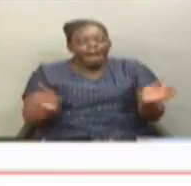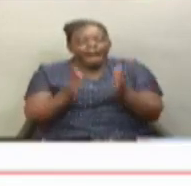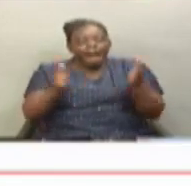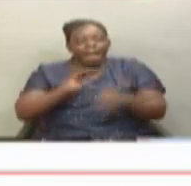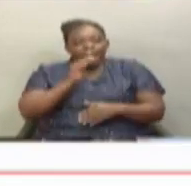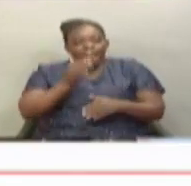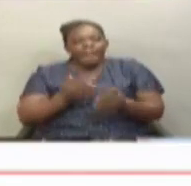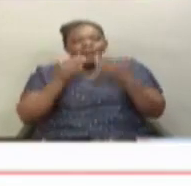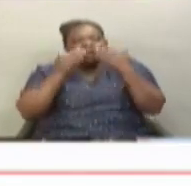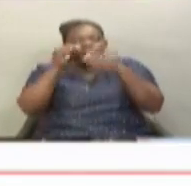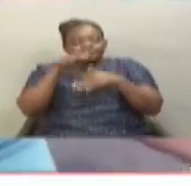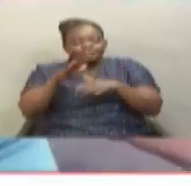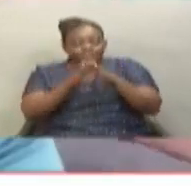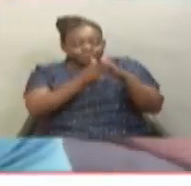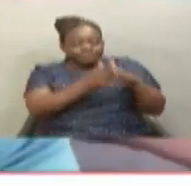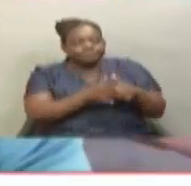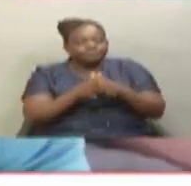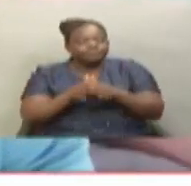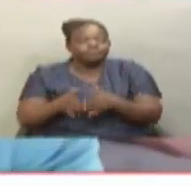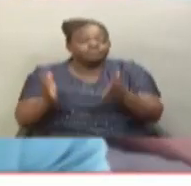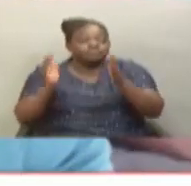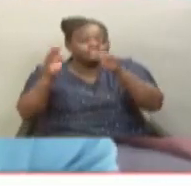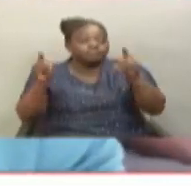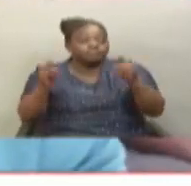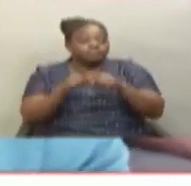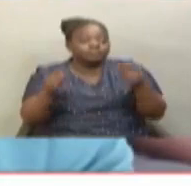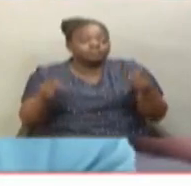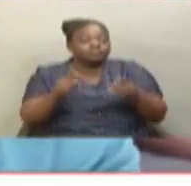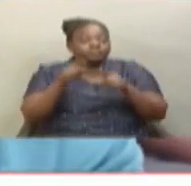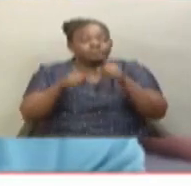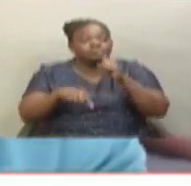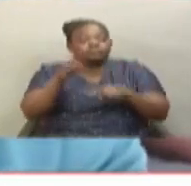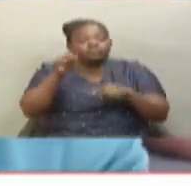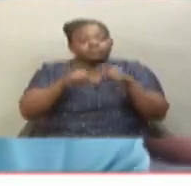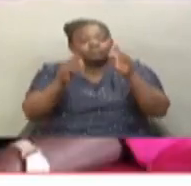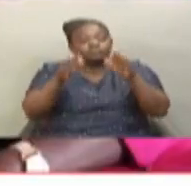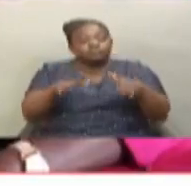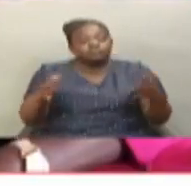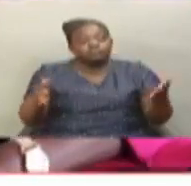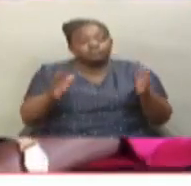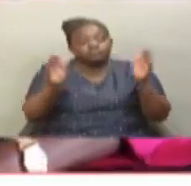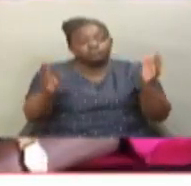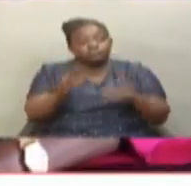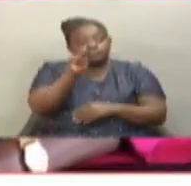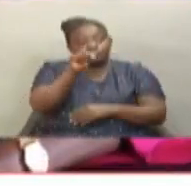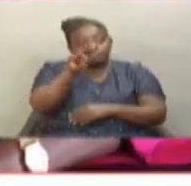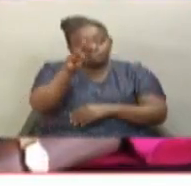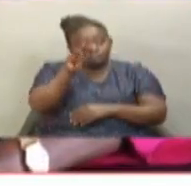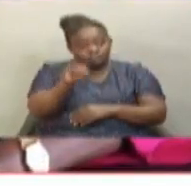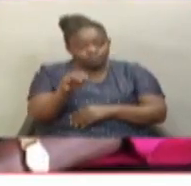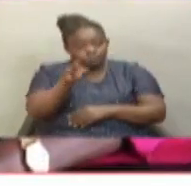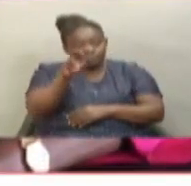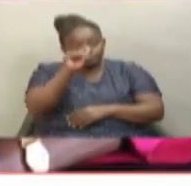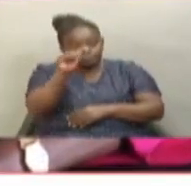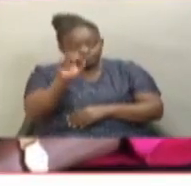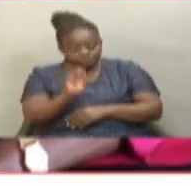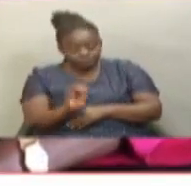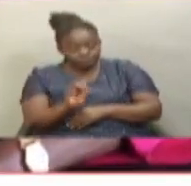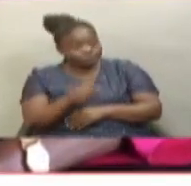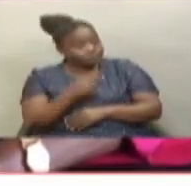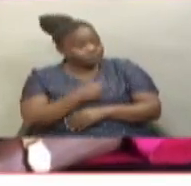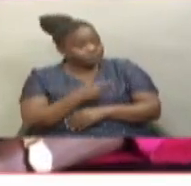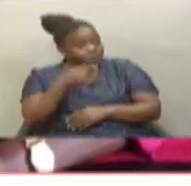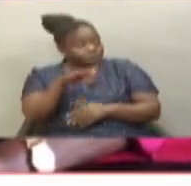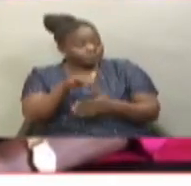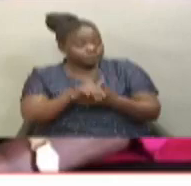nnyo weebalire ddala. Omukolo gwetabyeko ne bannabyabufuzi okubadde ssaabakunzi w'ekibiina kya NRM Rosemary Nansubuga Seninde